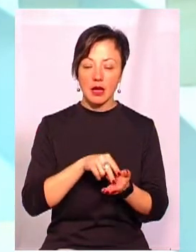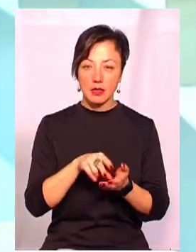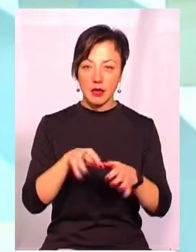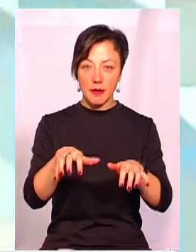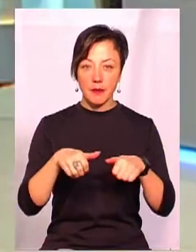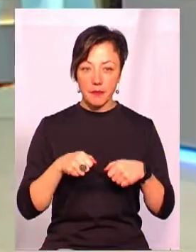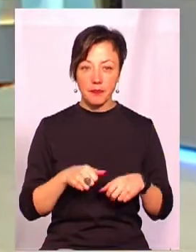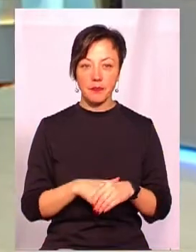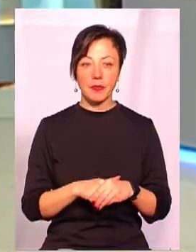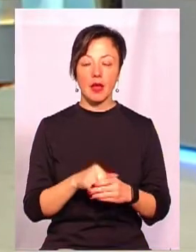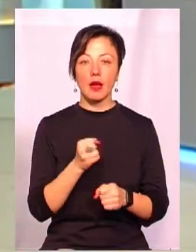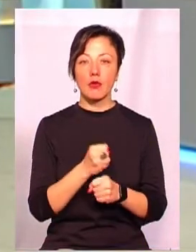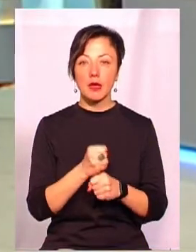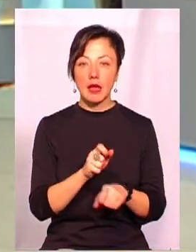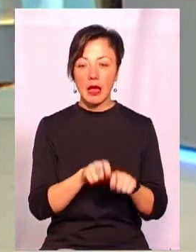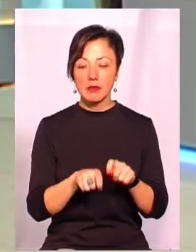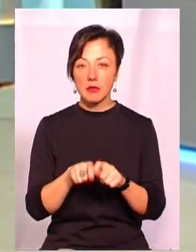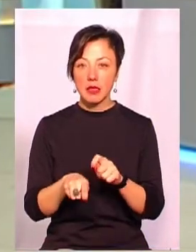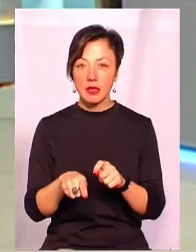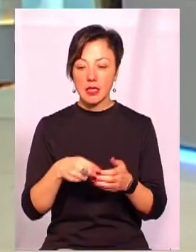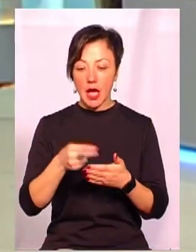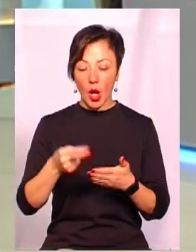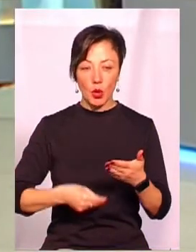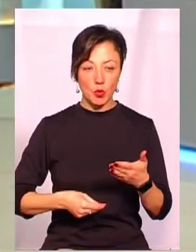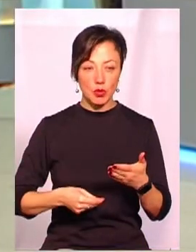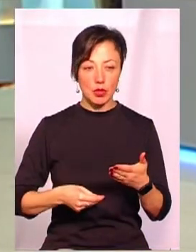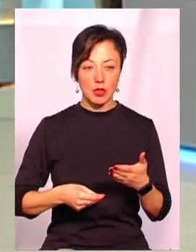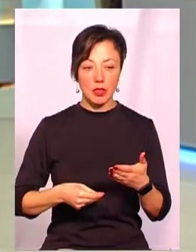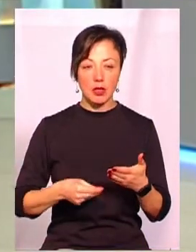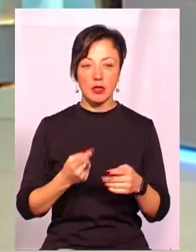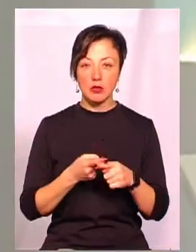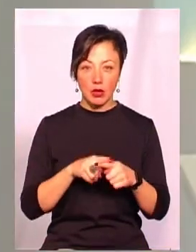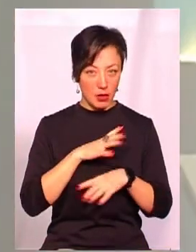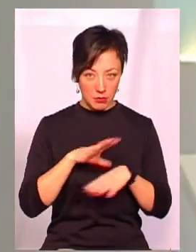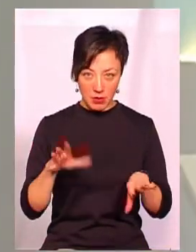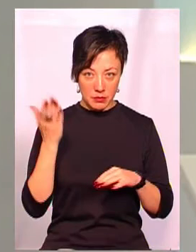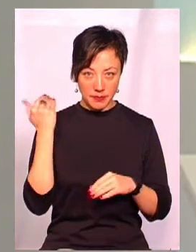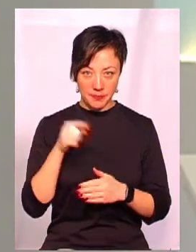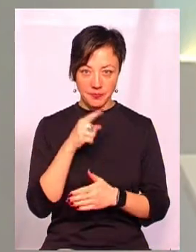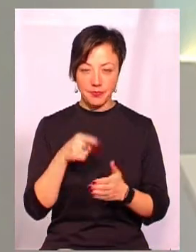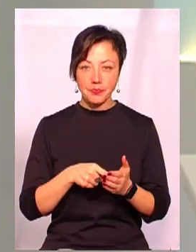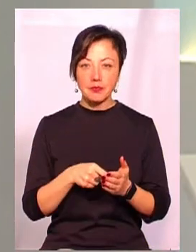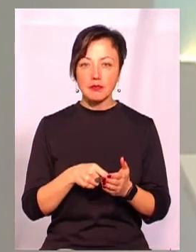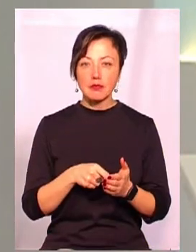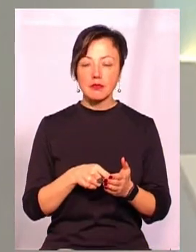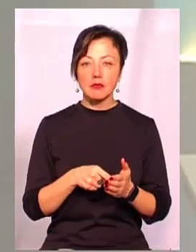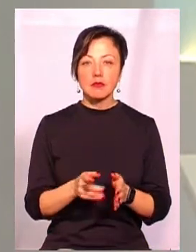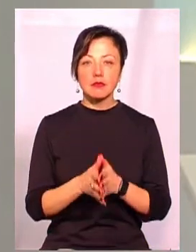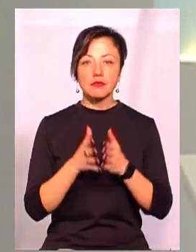зразки, робити експертні заключення. Цього більше не було.